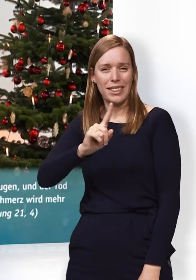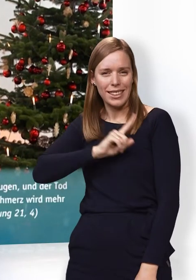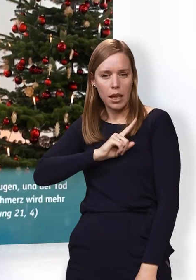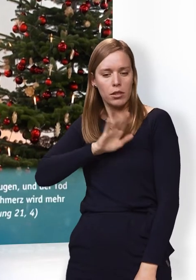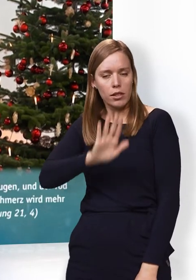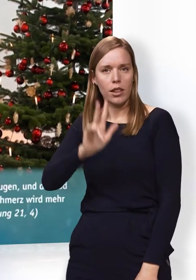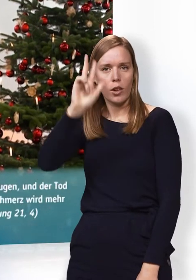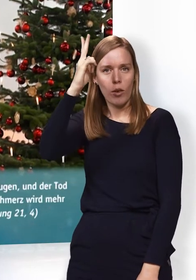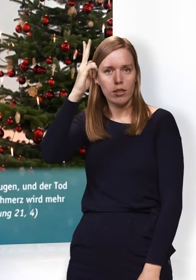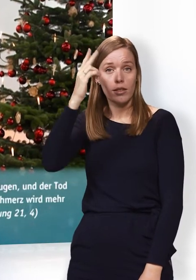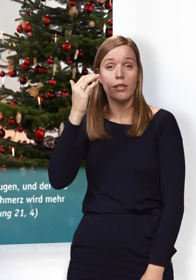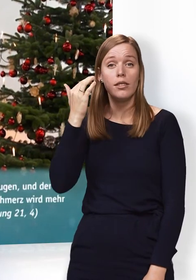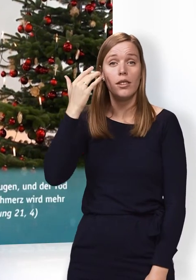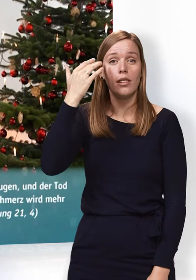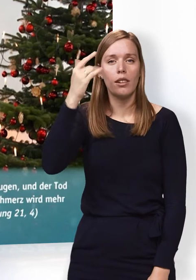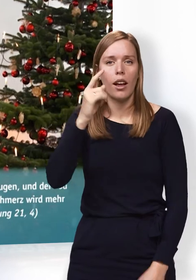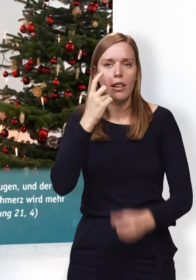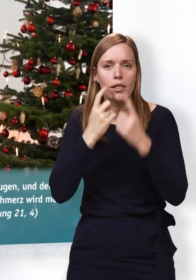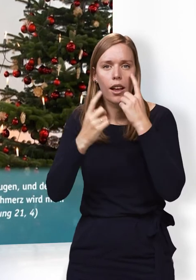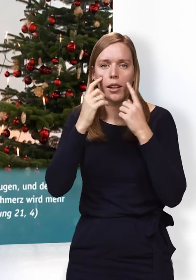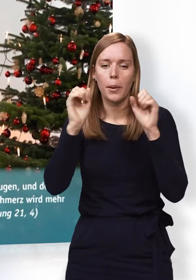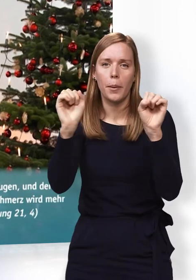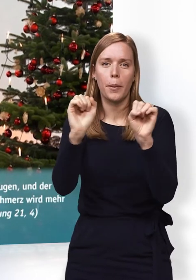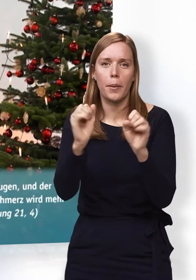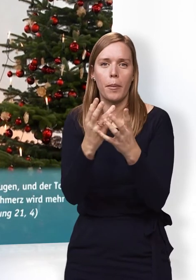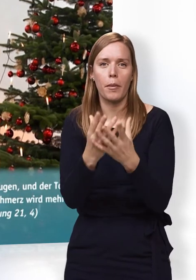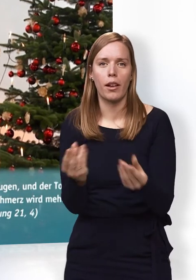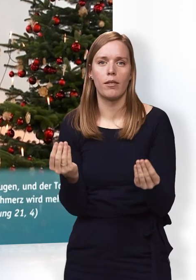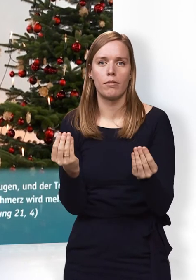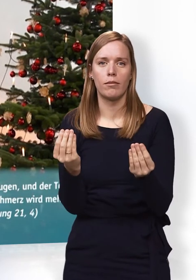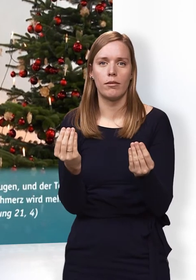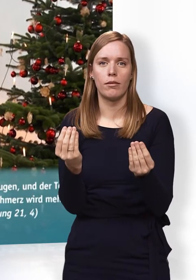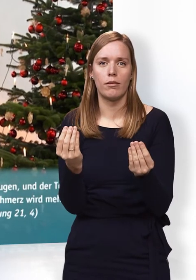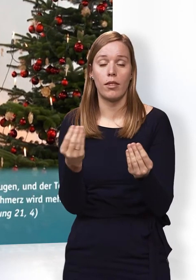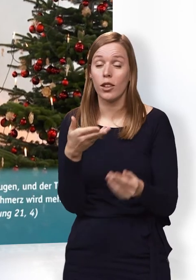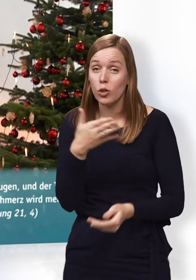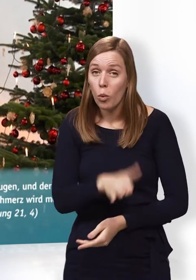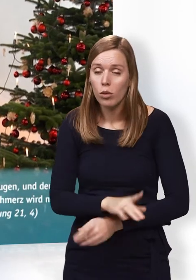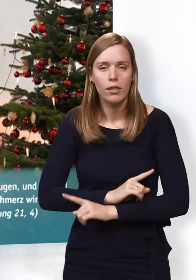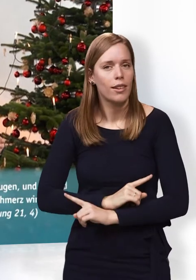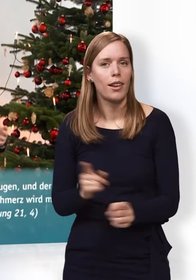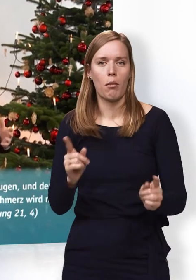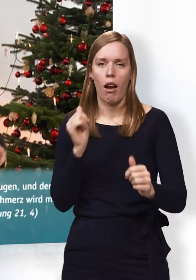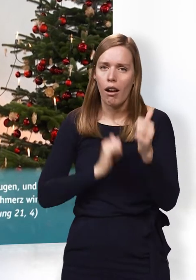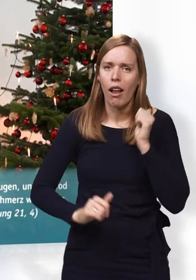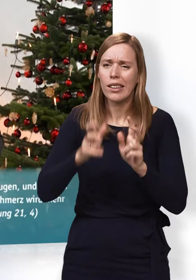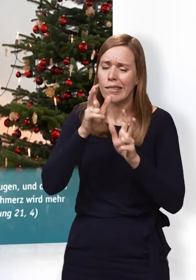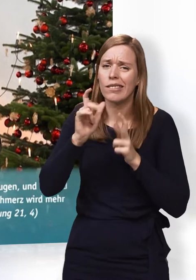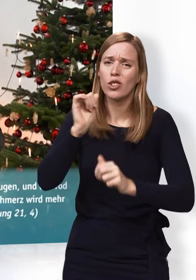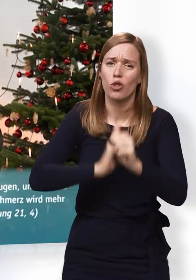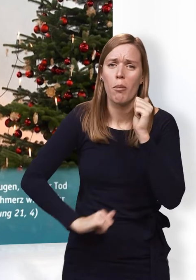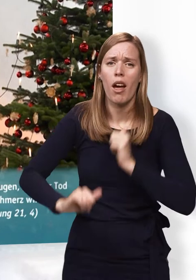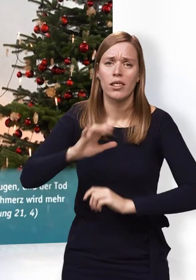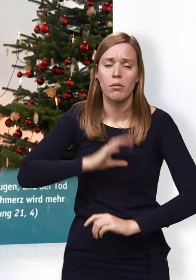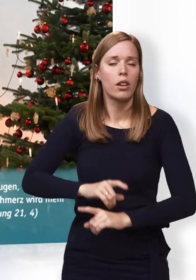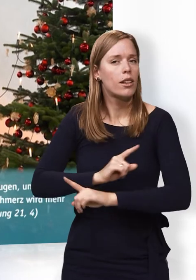ich werde abwischen alle Tränen von euren Augen. Der Tod wird nicht mehr sein, noch Leid, noch Geschrei, noch Schmerz,